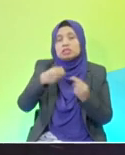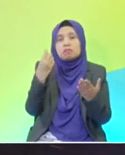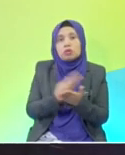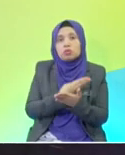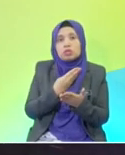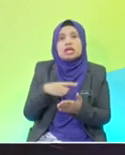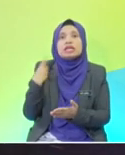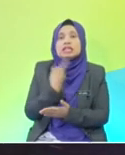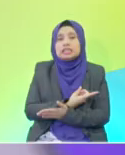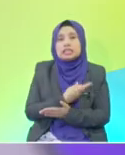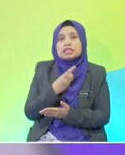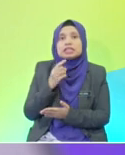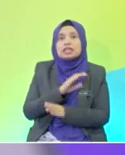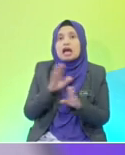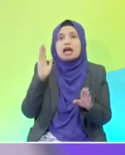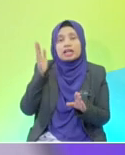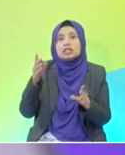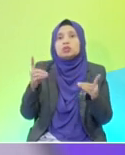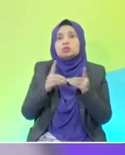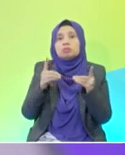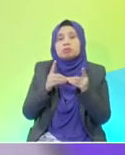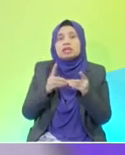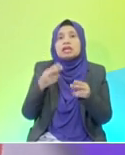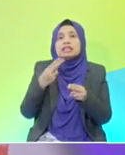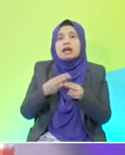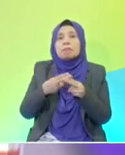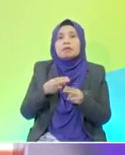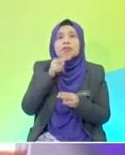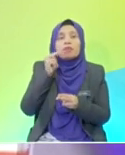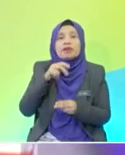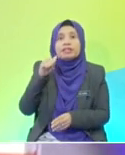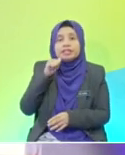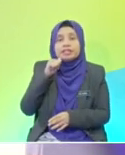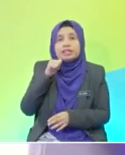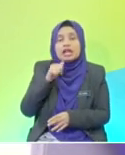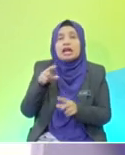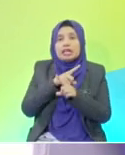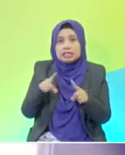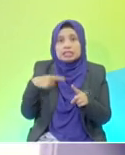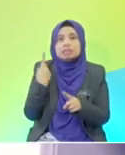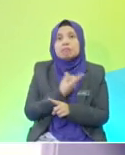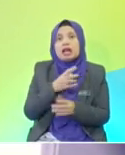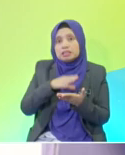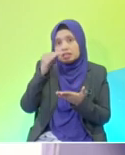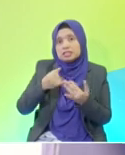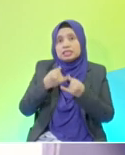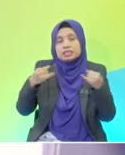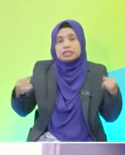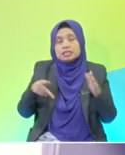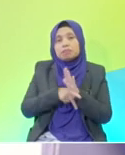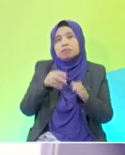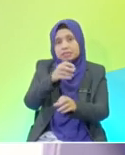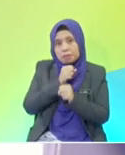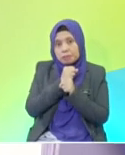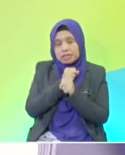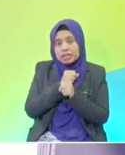jumpa ini di dalam buku teks tetapi kita belajar jenis-jenis pendapatan individu di dalam